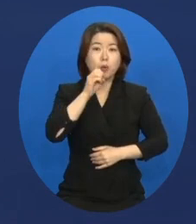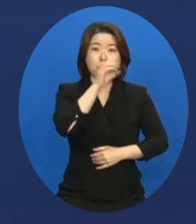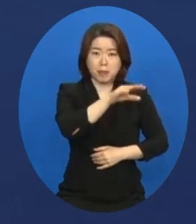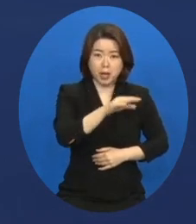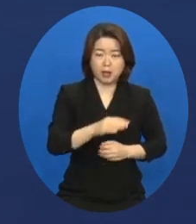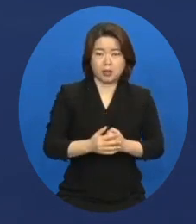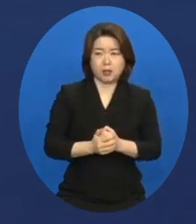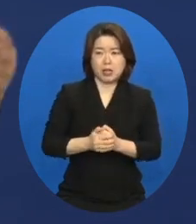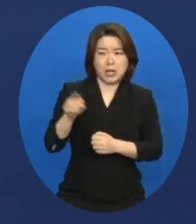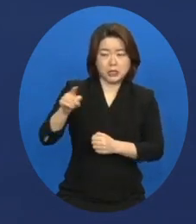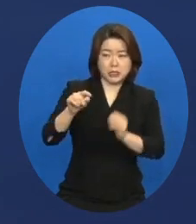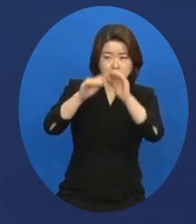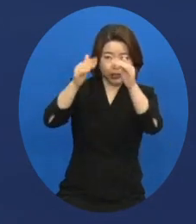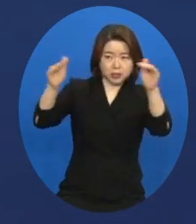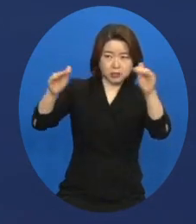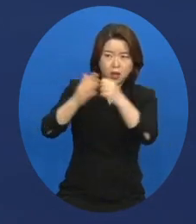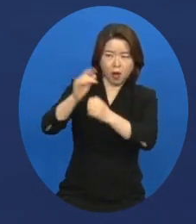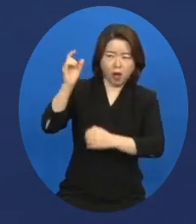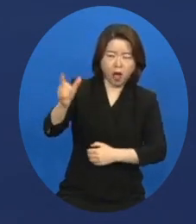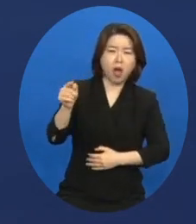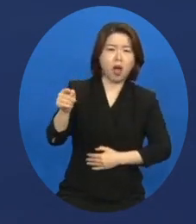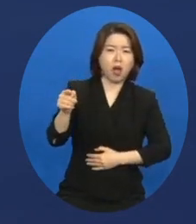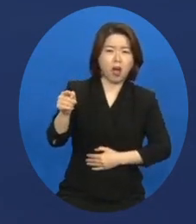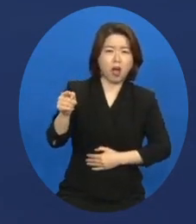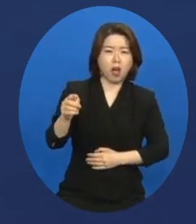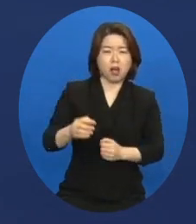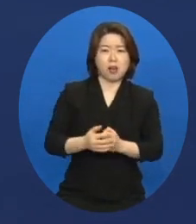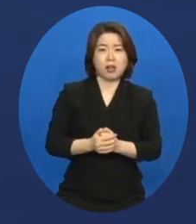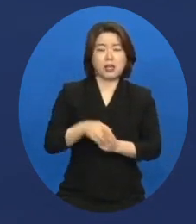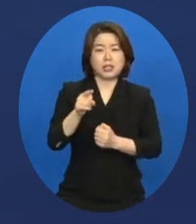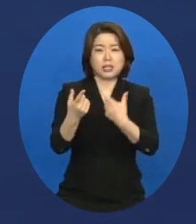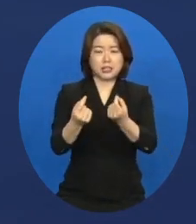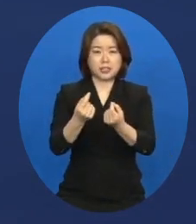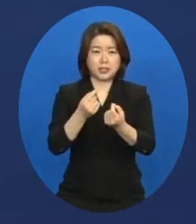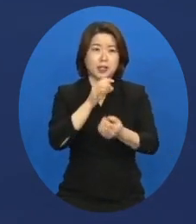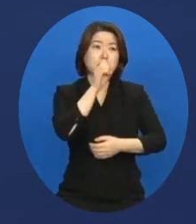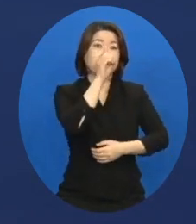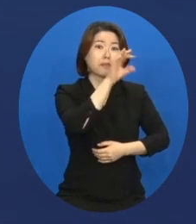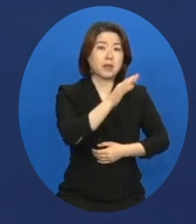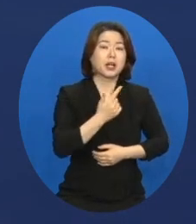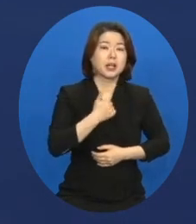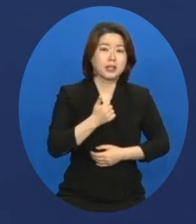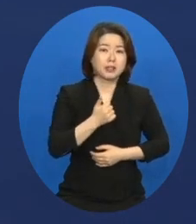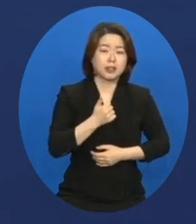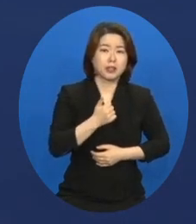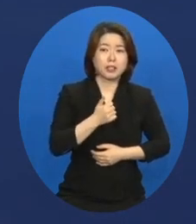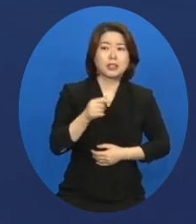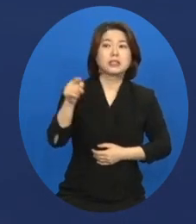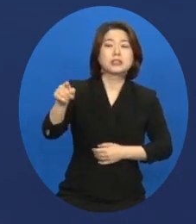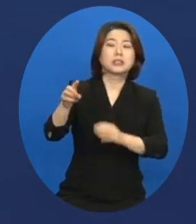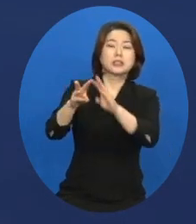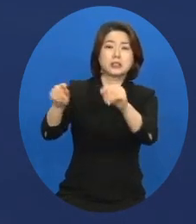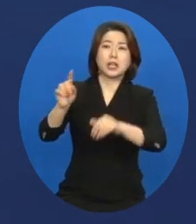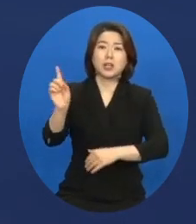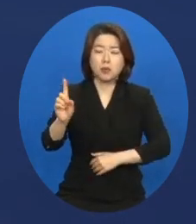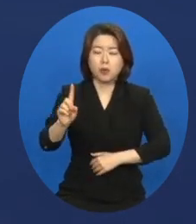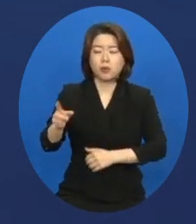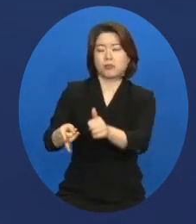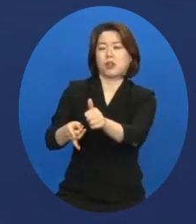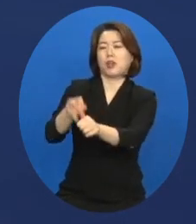그 성은 너무나도 강한 성이다. 그렇게 보고를 했던 바로 그 땅이 헤브론